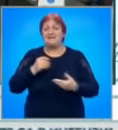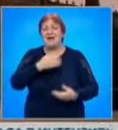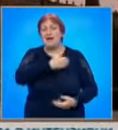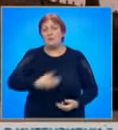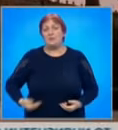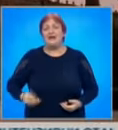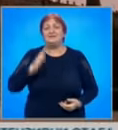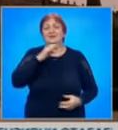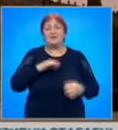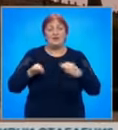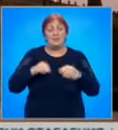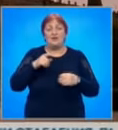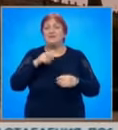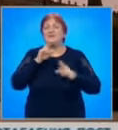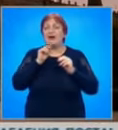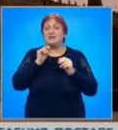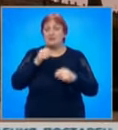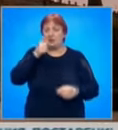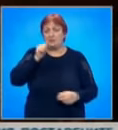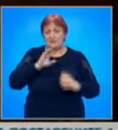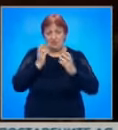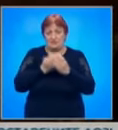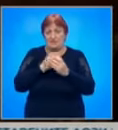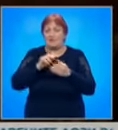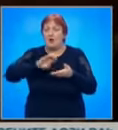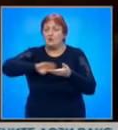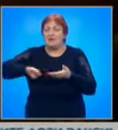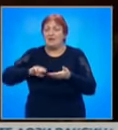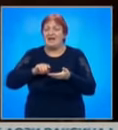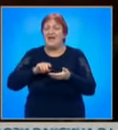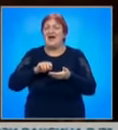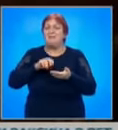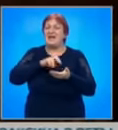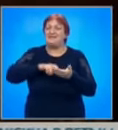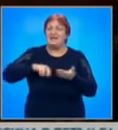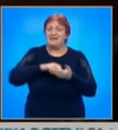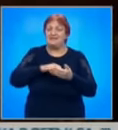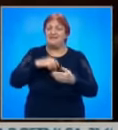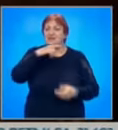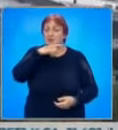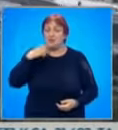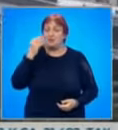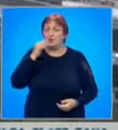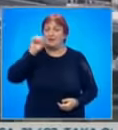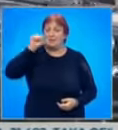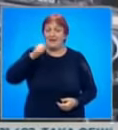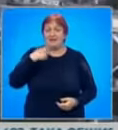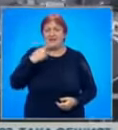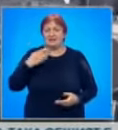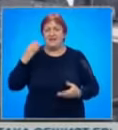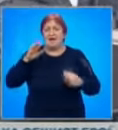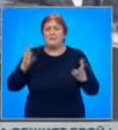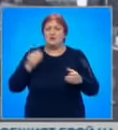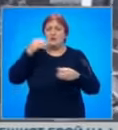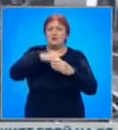Северна Македония. В течение на разговорите от БСП се обединиха още за отпадане на санкциите с Русия, а от другите три партии настояха за бързо влизане